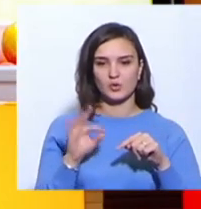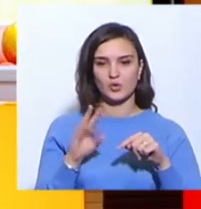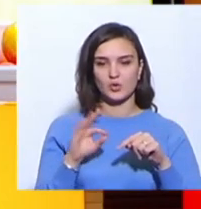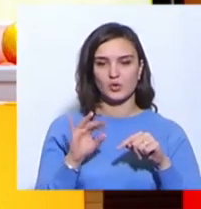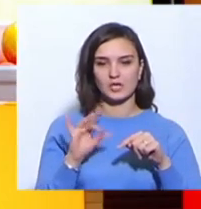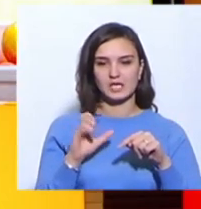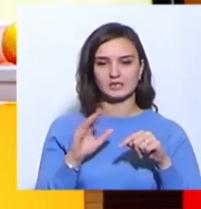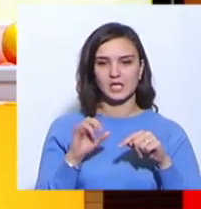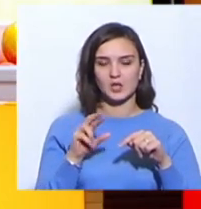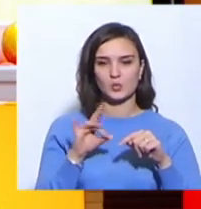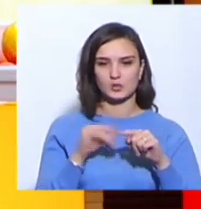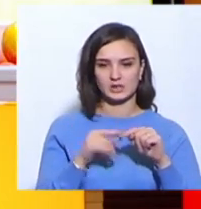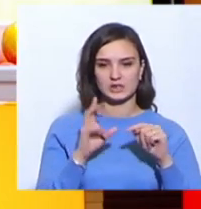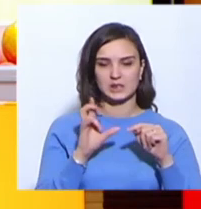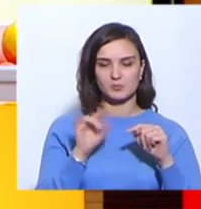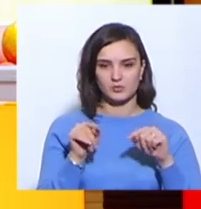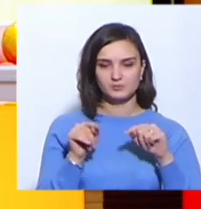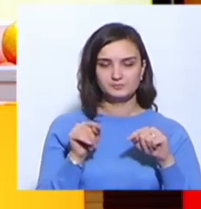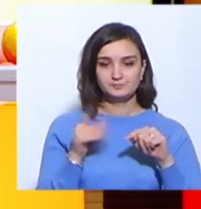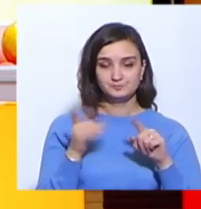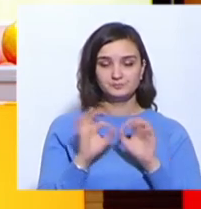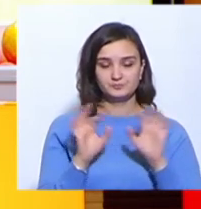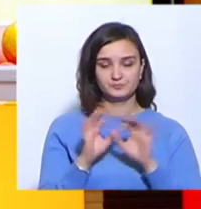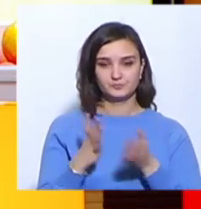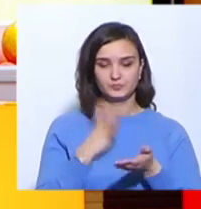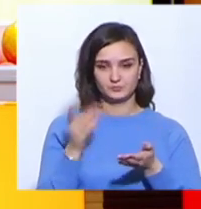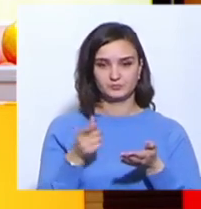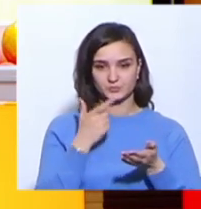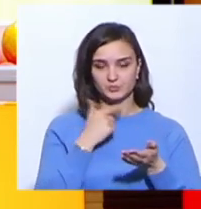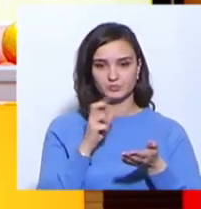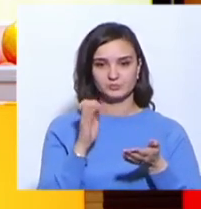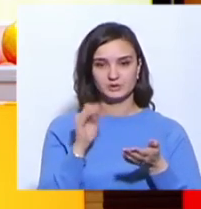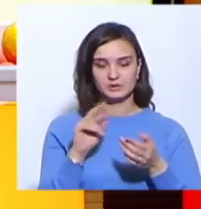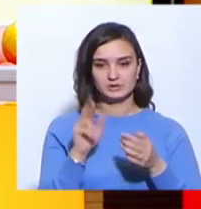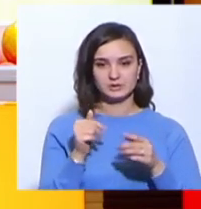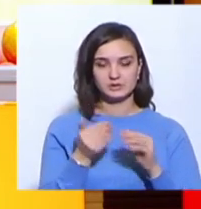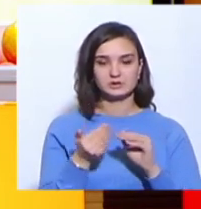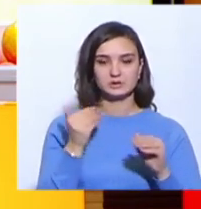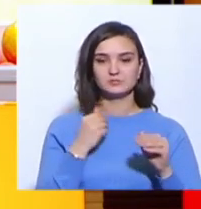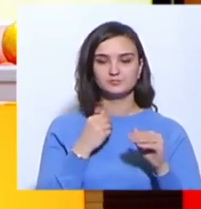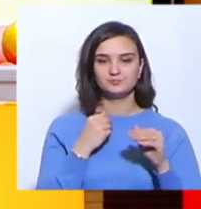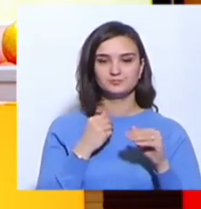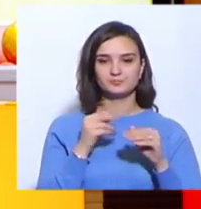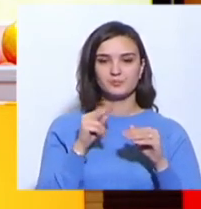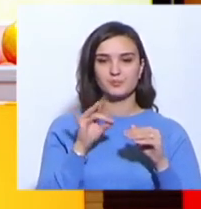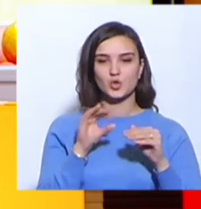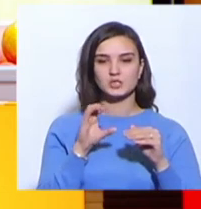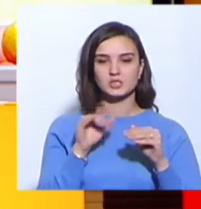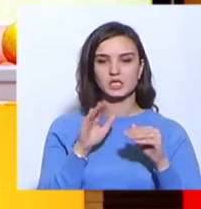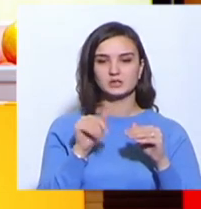ანუ მსხვილი ნაწლავის და იმ ნაწილების, რომელზედაც თქვენ საუბრობთ, ბატონ ბექა, და წინამდებარე ჯირკვლის, ანუ პროსტატის